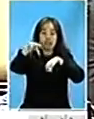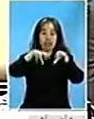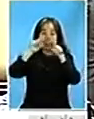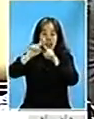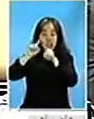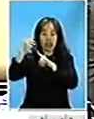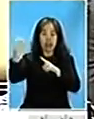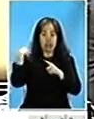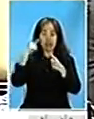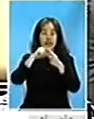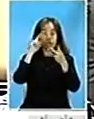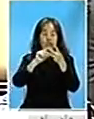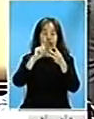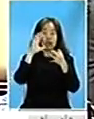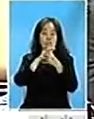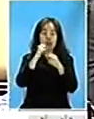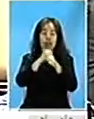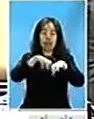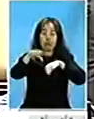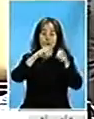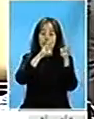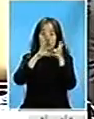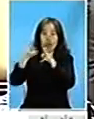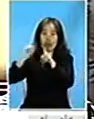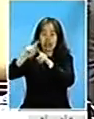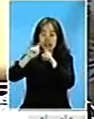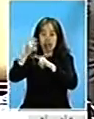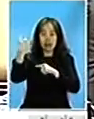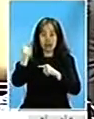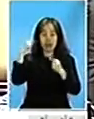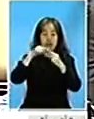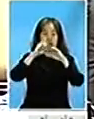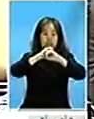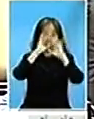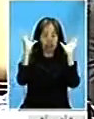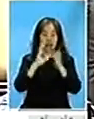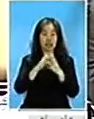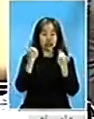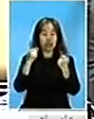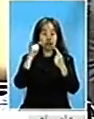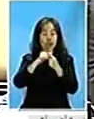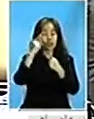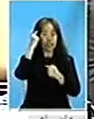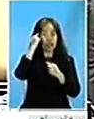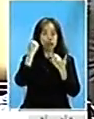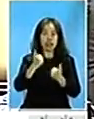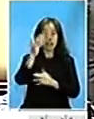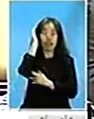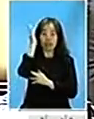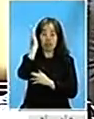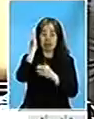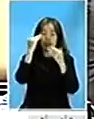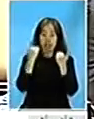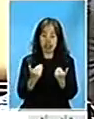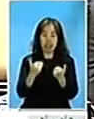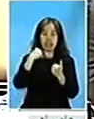อย่างซื่อตรงโปร่งใสได้มีการทำงานร่วมกันในชั้นกรรมาธิการซึ่งผมเชื่อว่าการพิจารณาในช่วงต่อไปนี้นะครับจะส